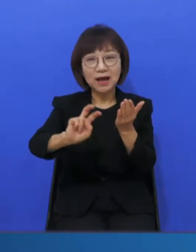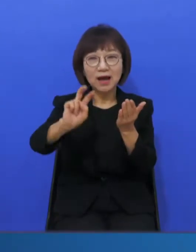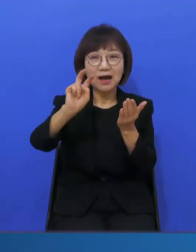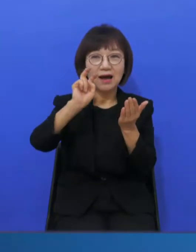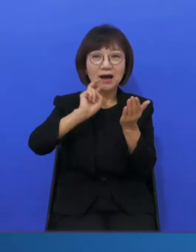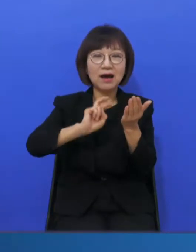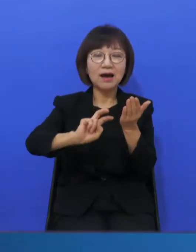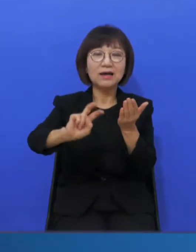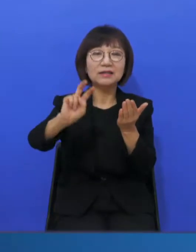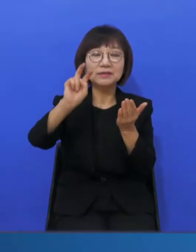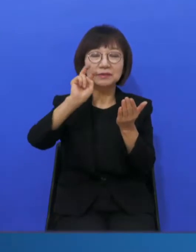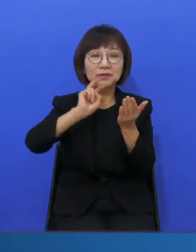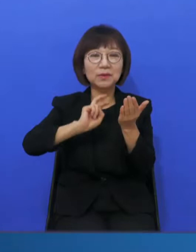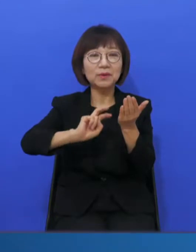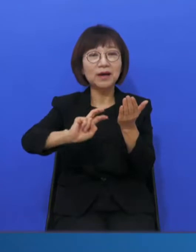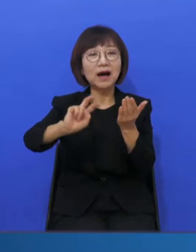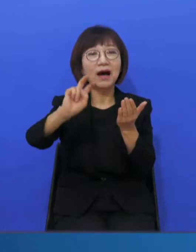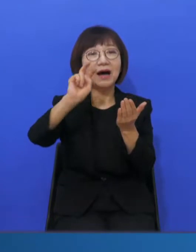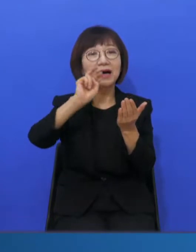주를